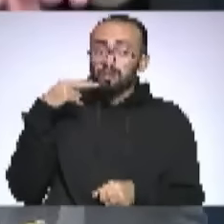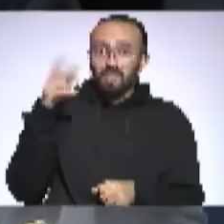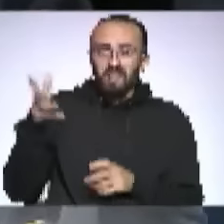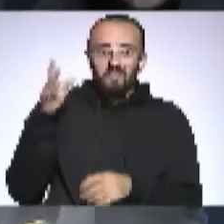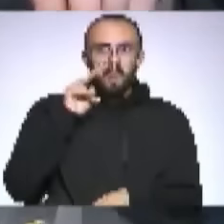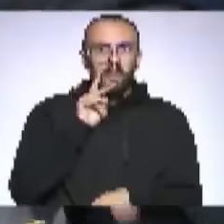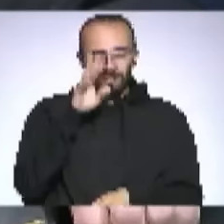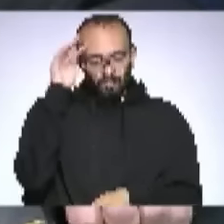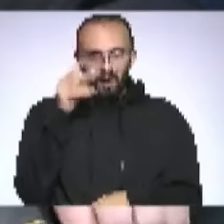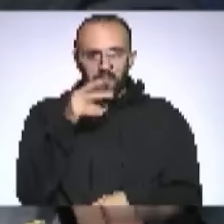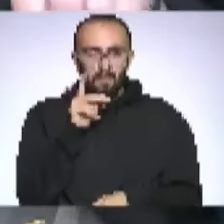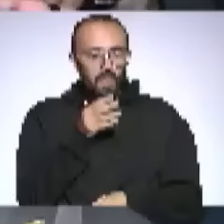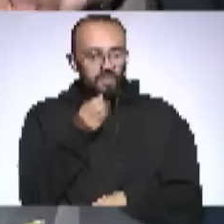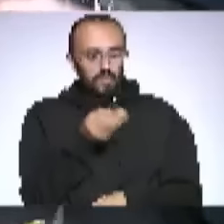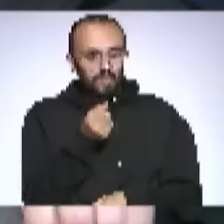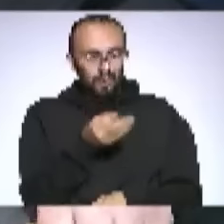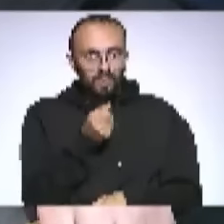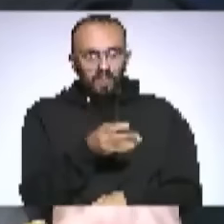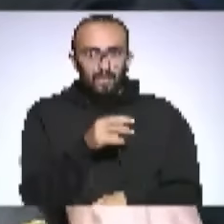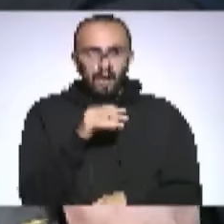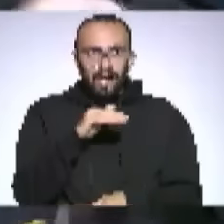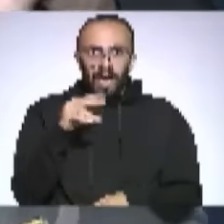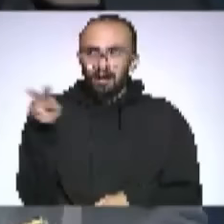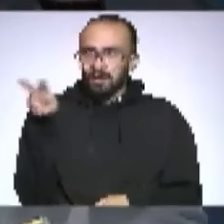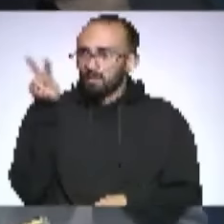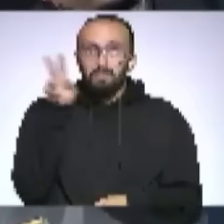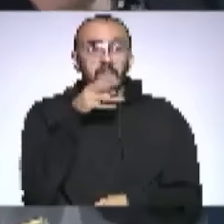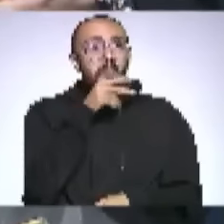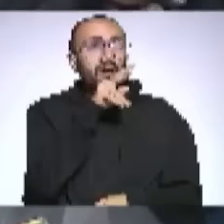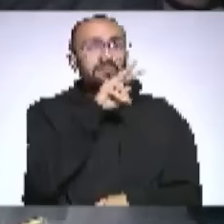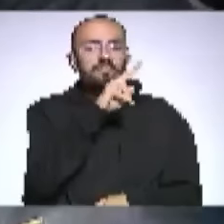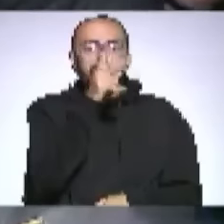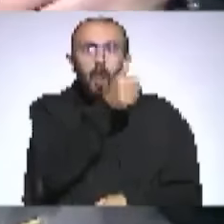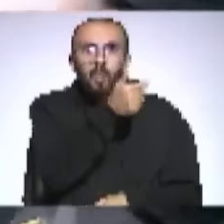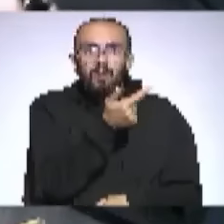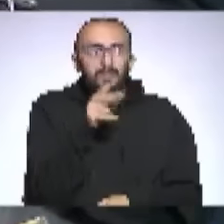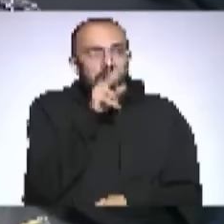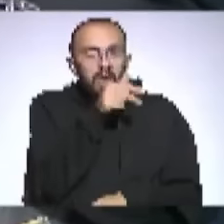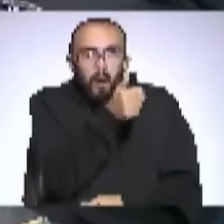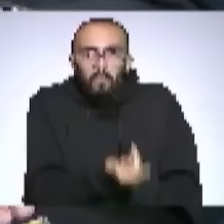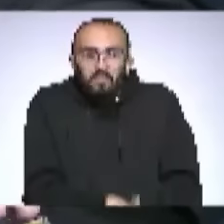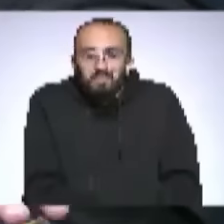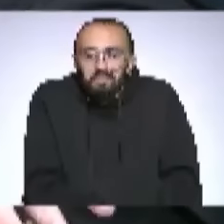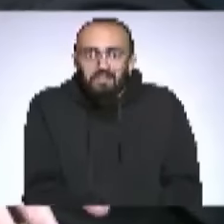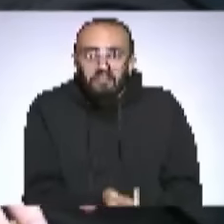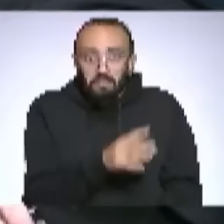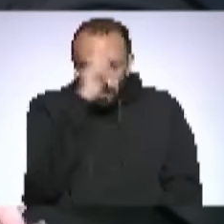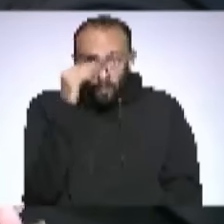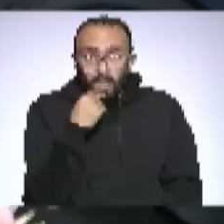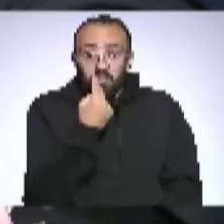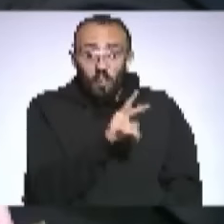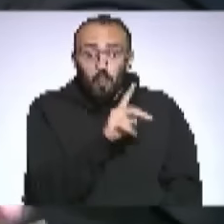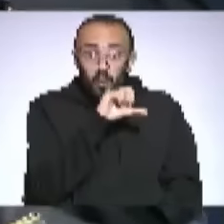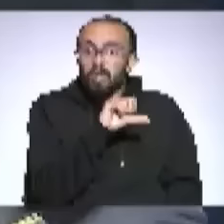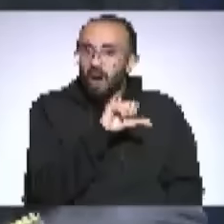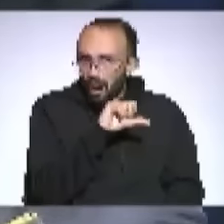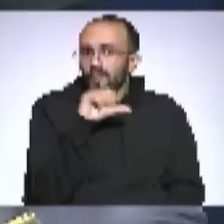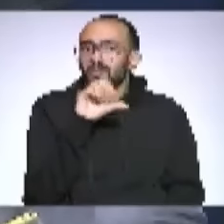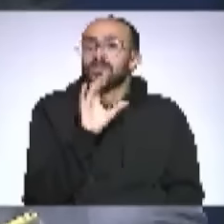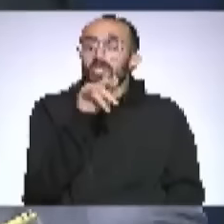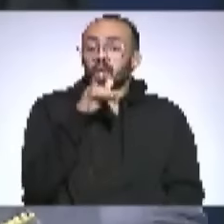وبتقدم الاهتمام للاولاد وحب الاولاد تقول مهما تقول هم شايفين عكس كده